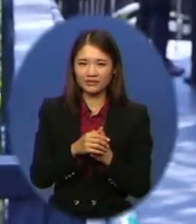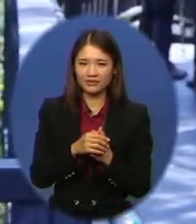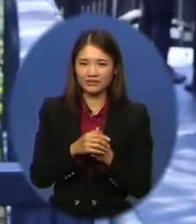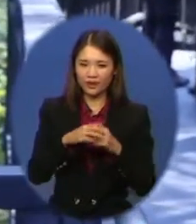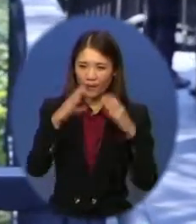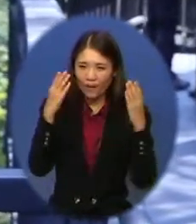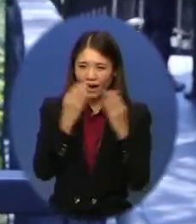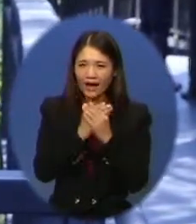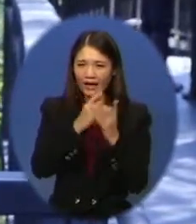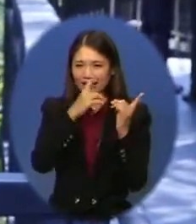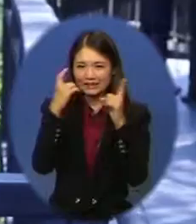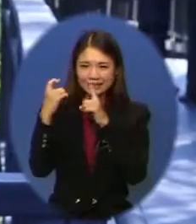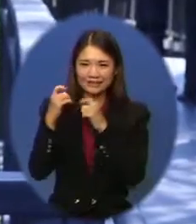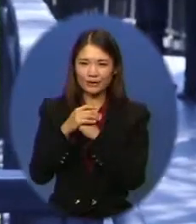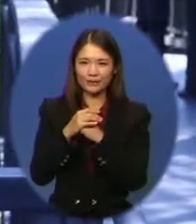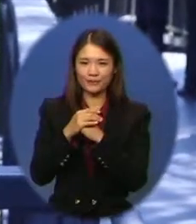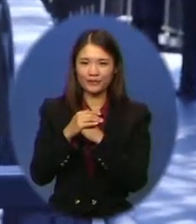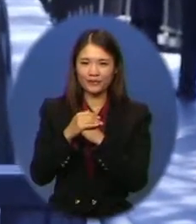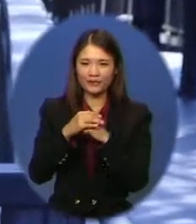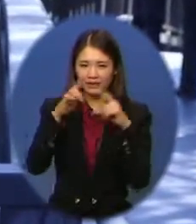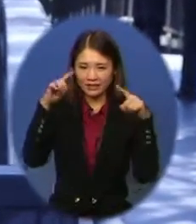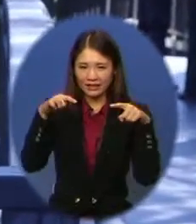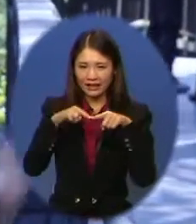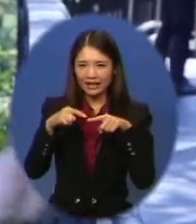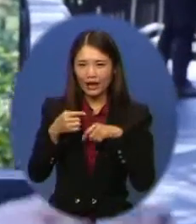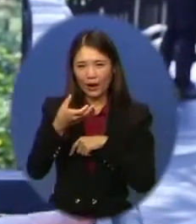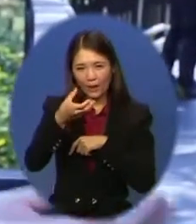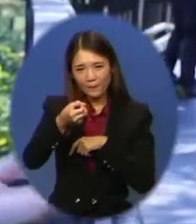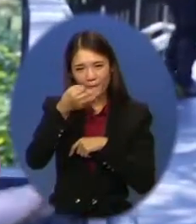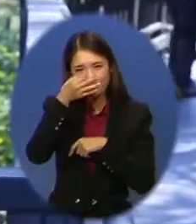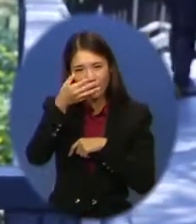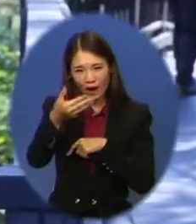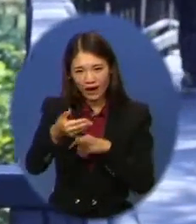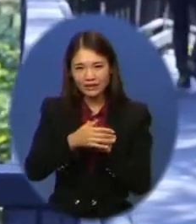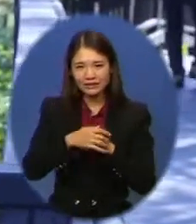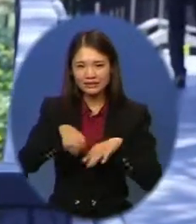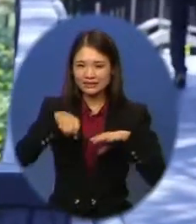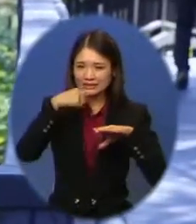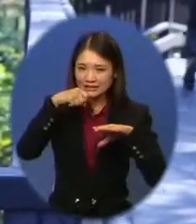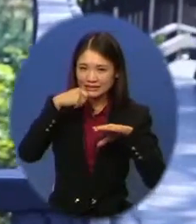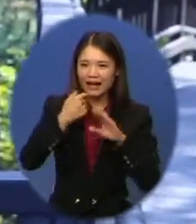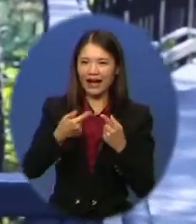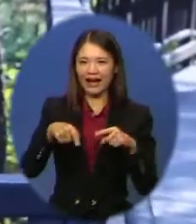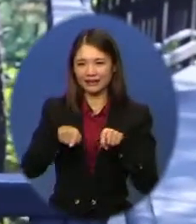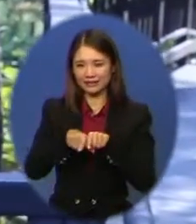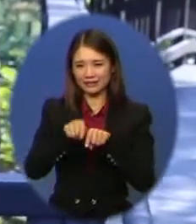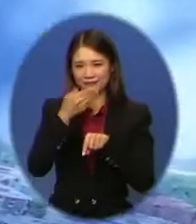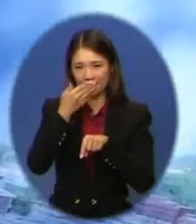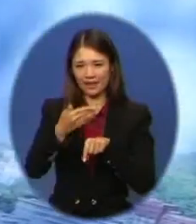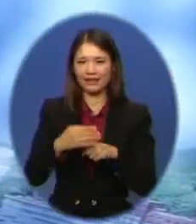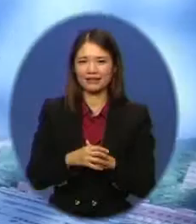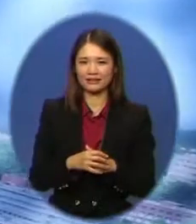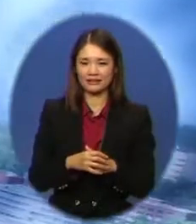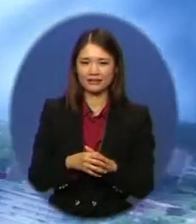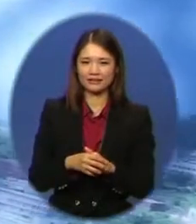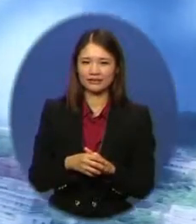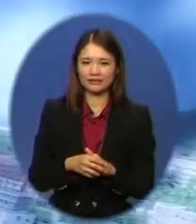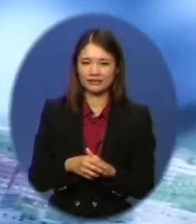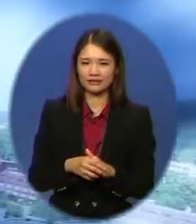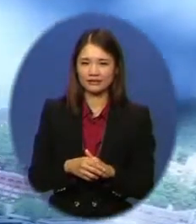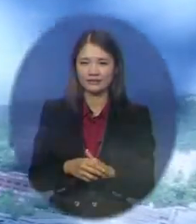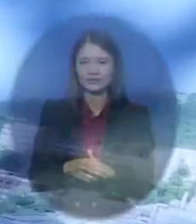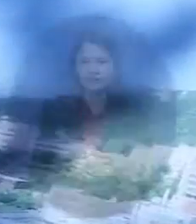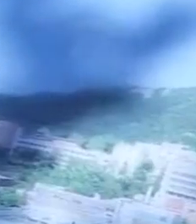완주 기념으로 가지시고 이거 가지시면 이제 식사에다가 접수하실 수 있어요. 찍어 줄게.